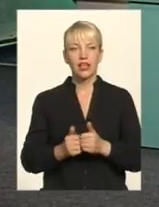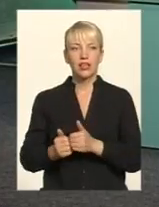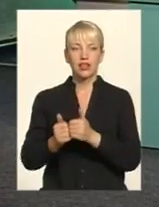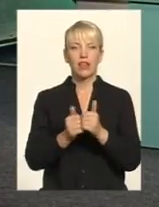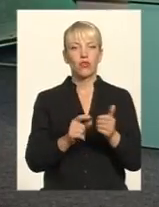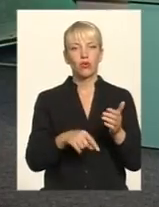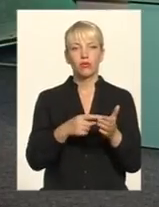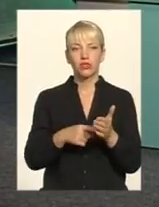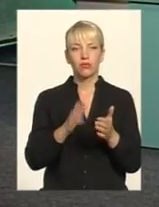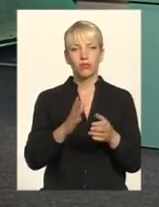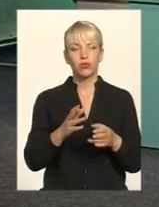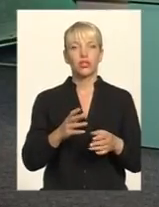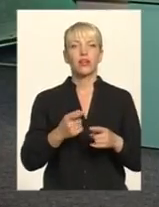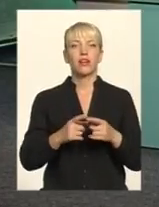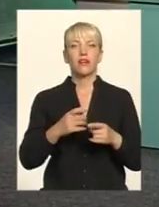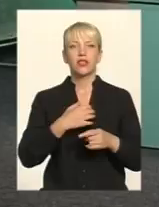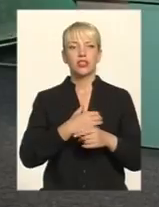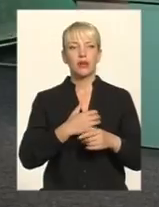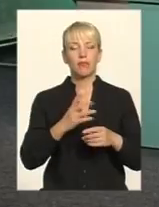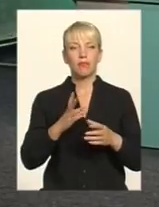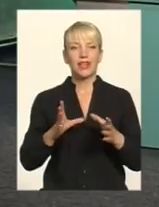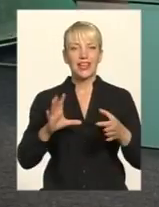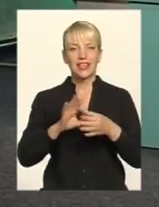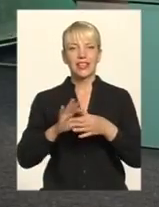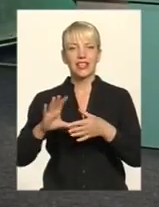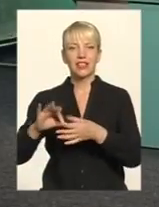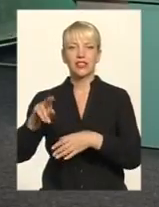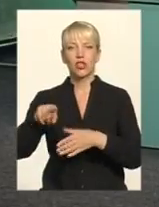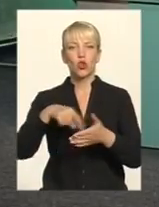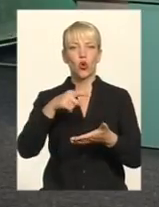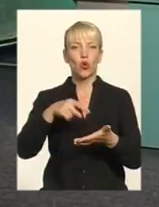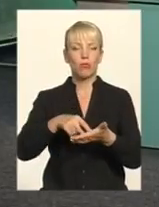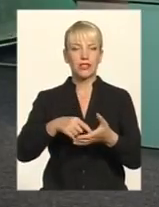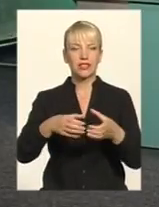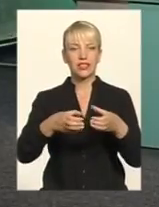дуже доцільно приєднатися до міських громад. Це моє бачення. І ніхто,